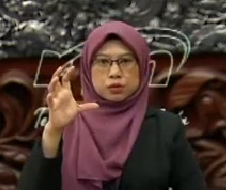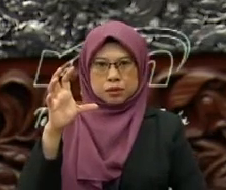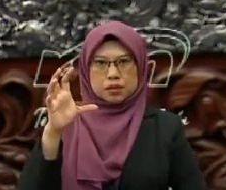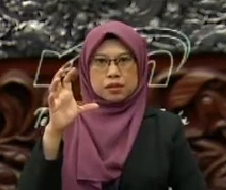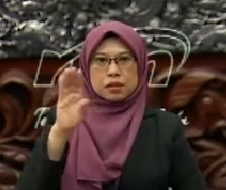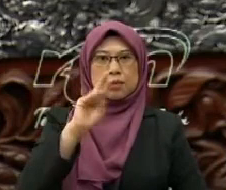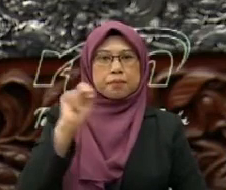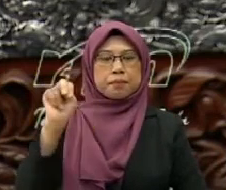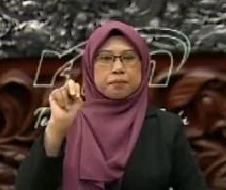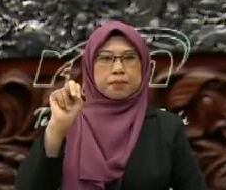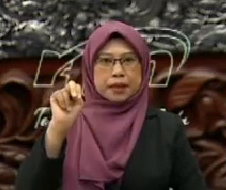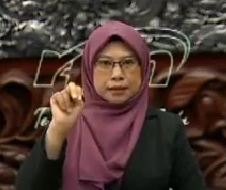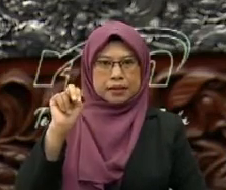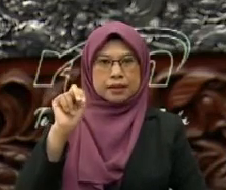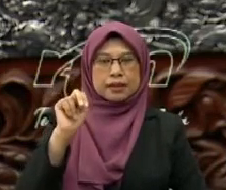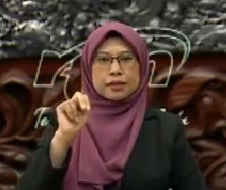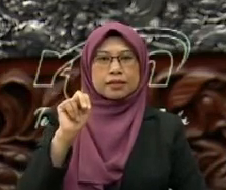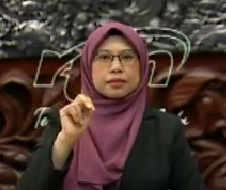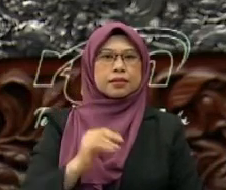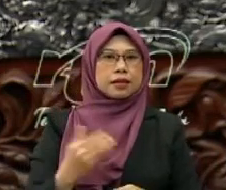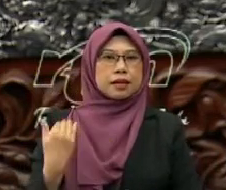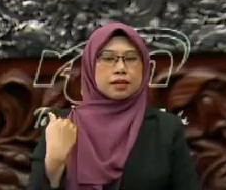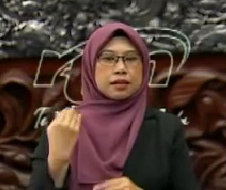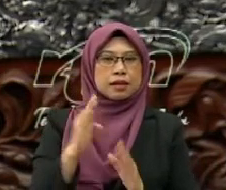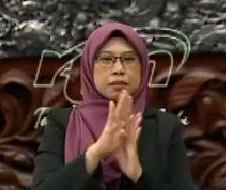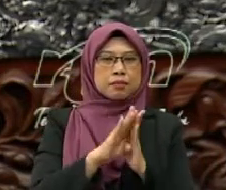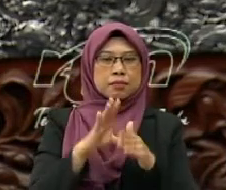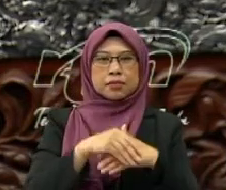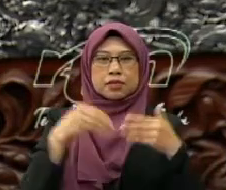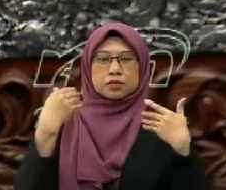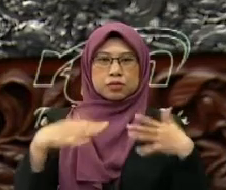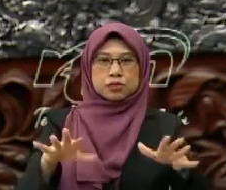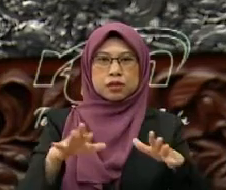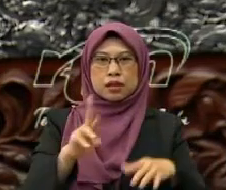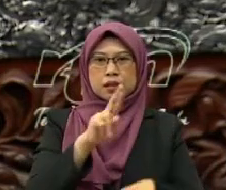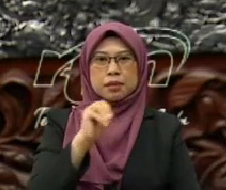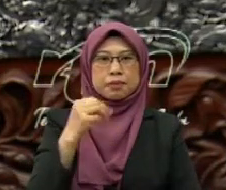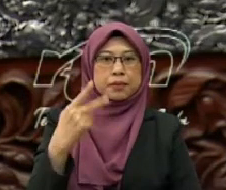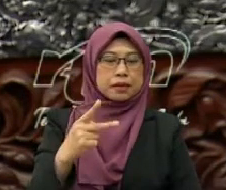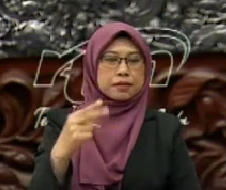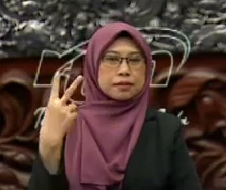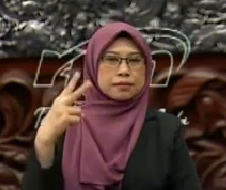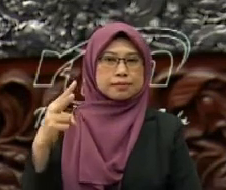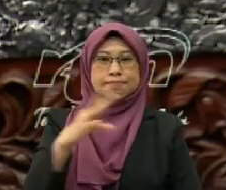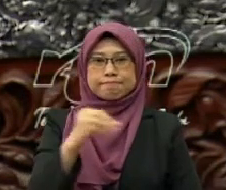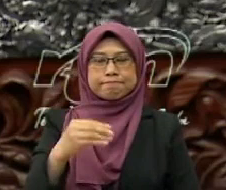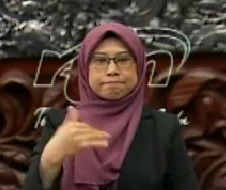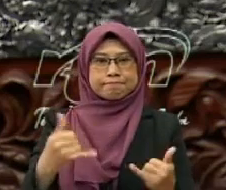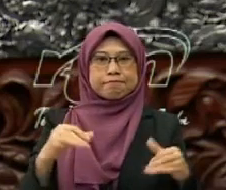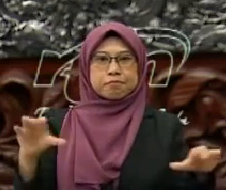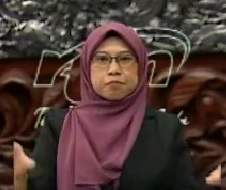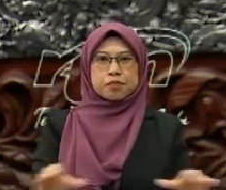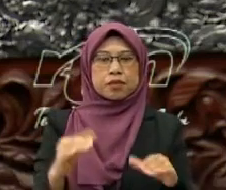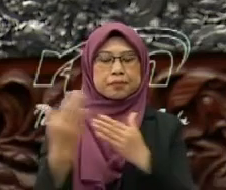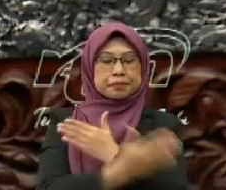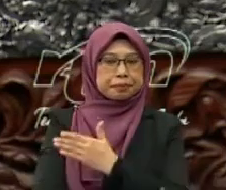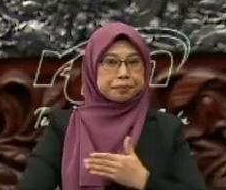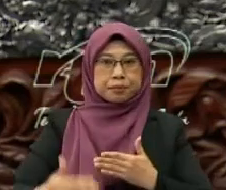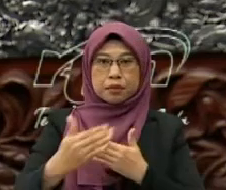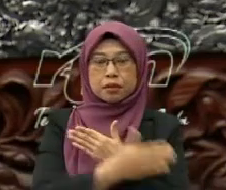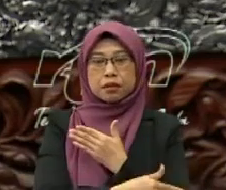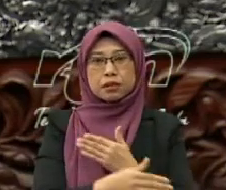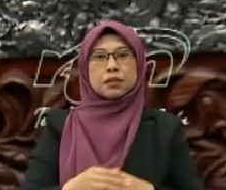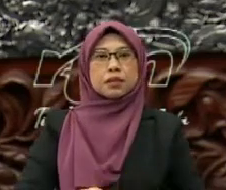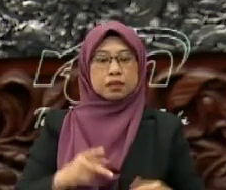tempat-tempat banjir menilai 10 poin 53 billion telepon diluruskan di bawah rancangan Malaysia ke-12 sedang dilaksanakan di seluruh negara